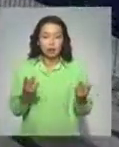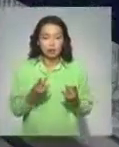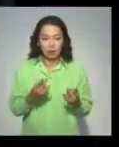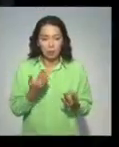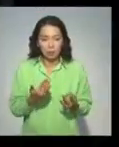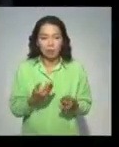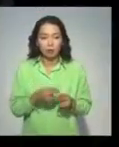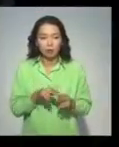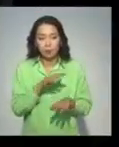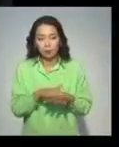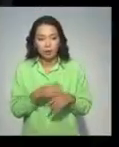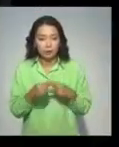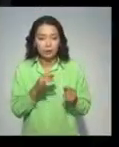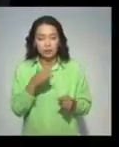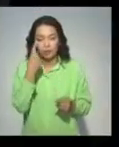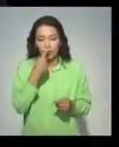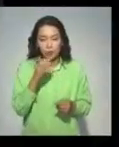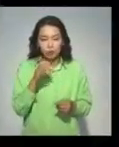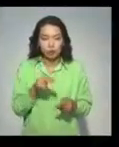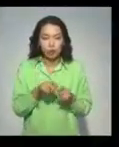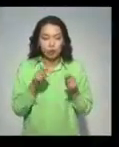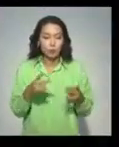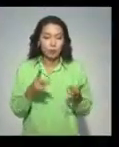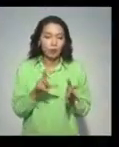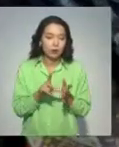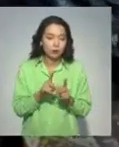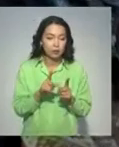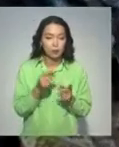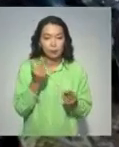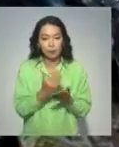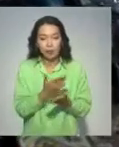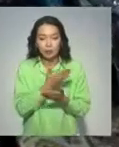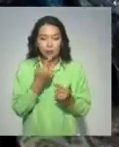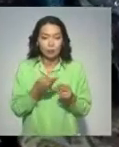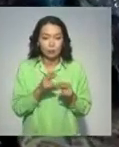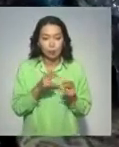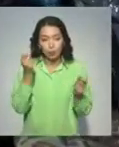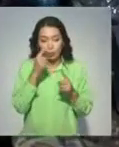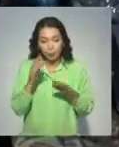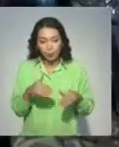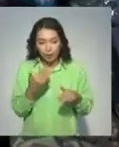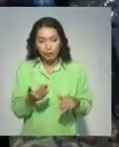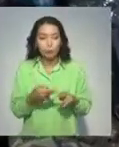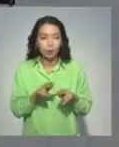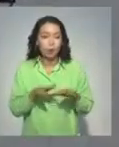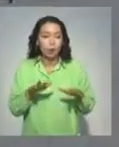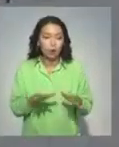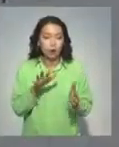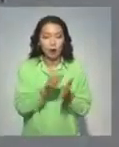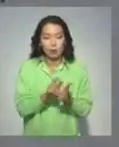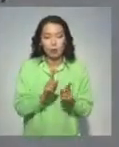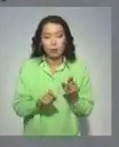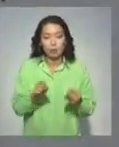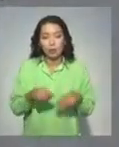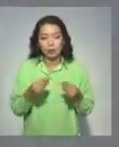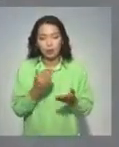Онымен қоса банктен есеп шот ашады. Салық комитетінен қарызының бар жоғы анықталғаннан кейін ыңғайлы орын алуына мүмкіндігі бар.